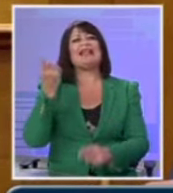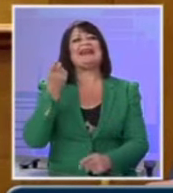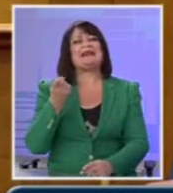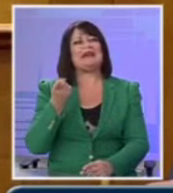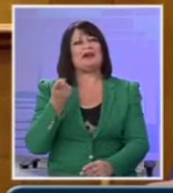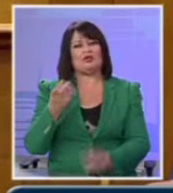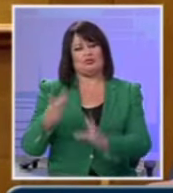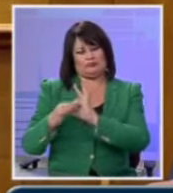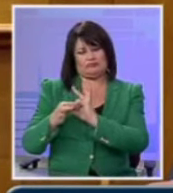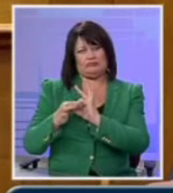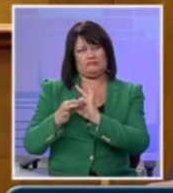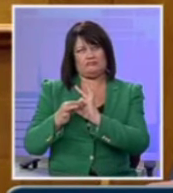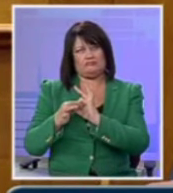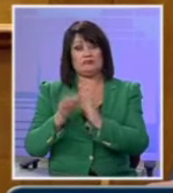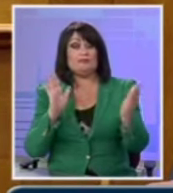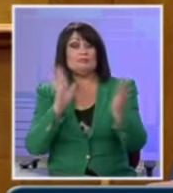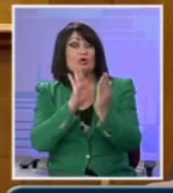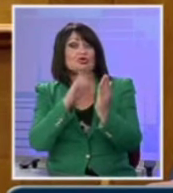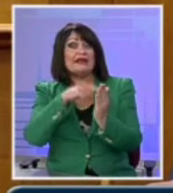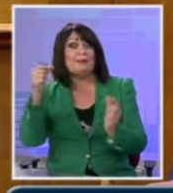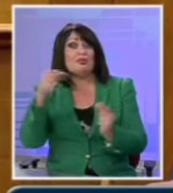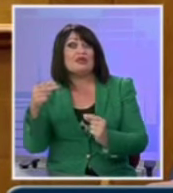των σχέσεών μας τη στάση της στο Κυπριακό.